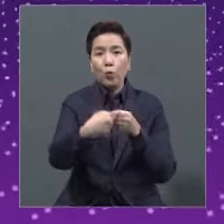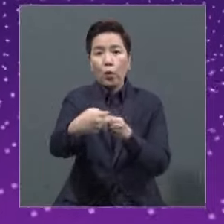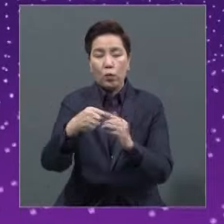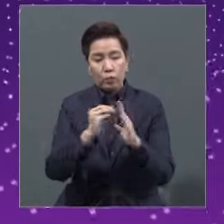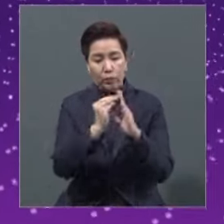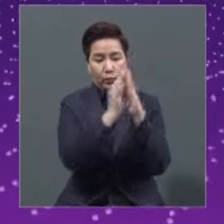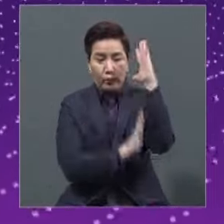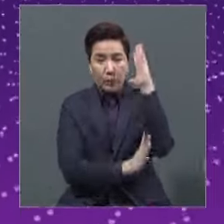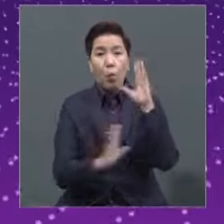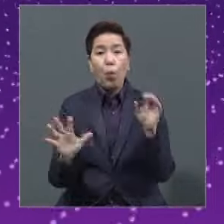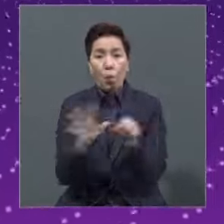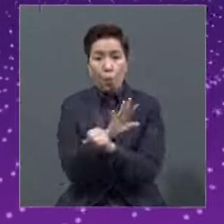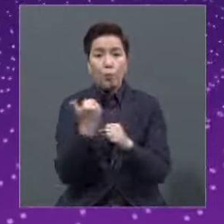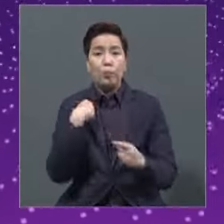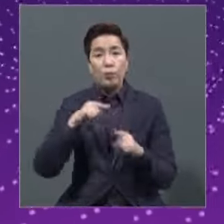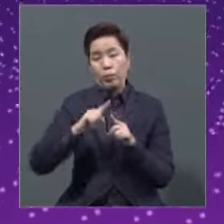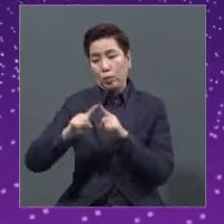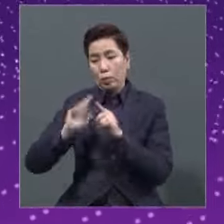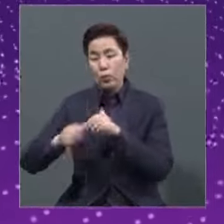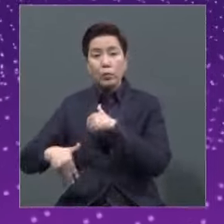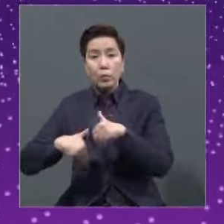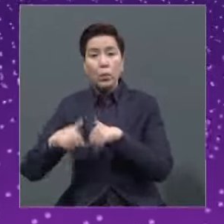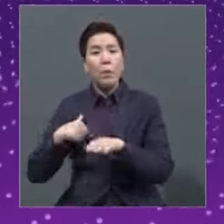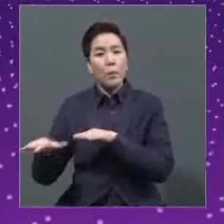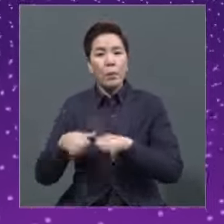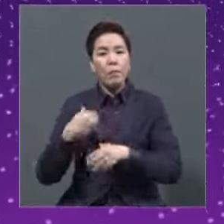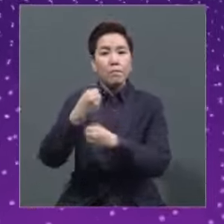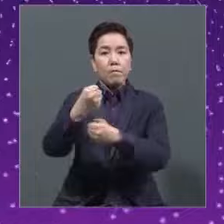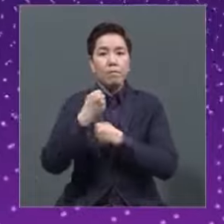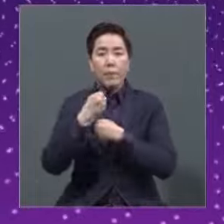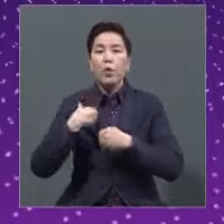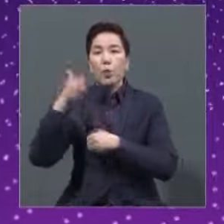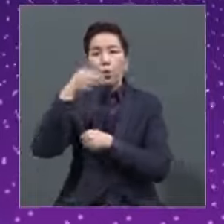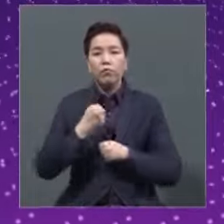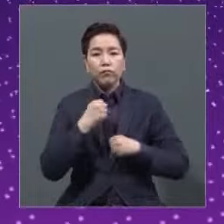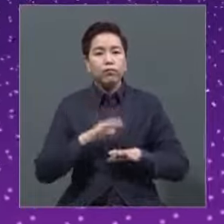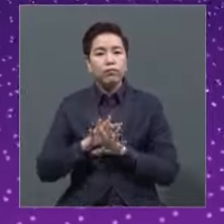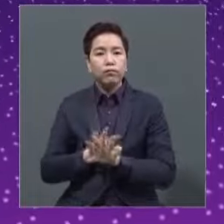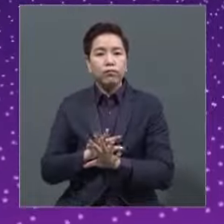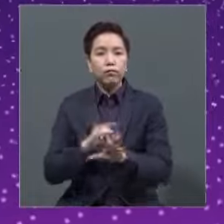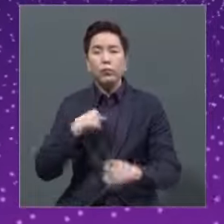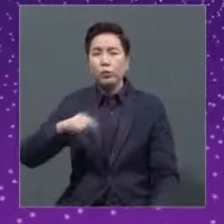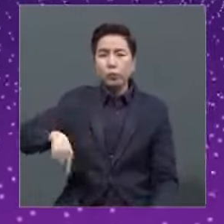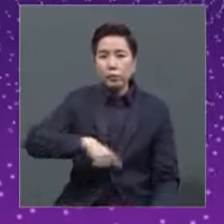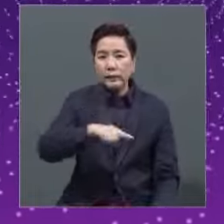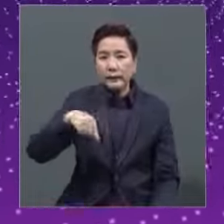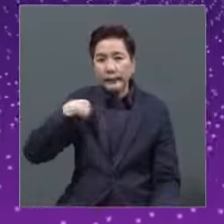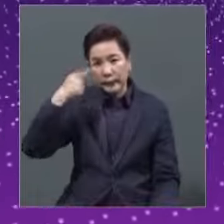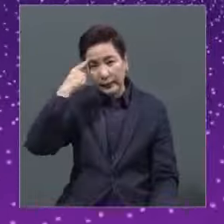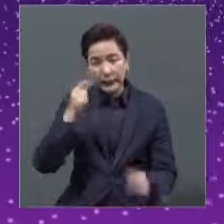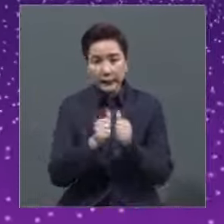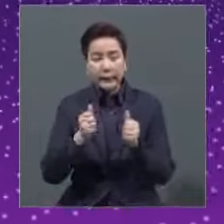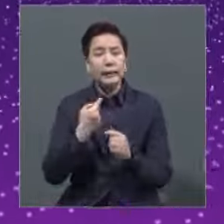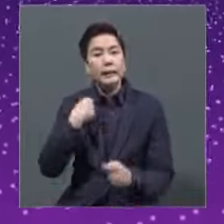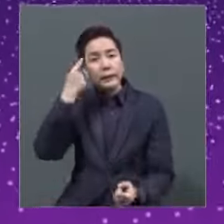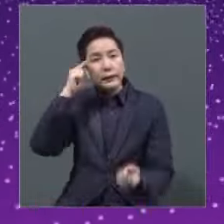ทุกจังหวัดนะครับซึ่งทุกพื้นที่เองมีพี่น้องประชาชนพร้อมใจร่วมกิจกรรมกันอย่างเนื่องแน่นเพื่อแสดงความจงรักภักดีและสำนึกใน